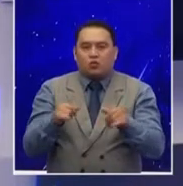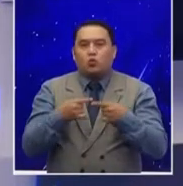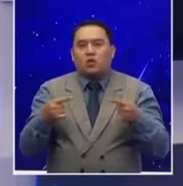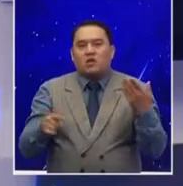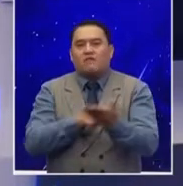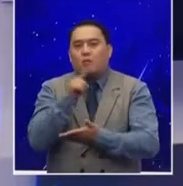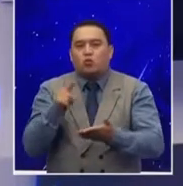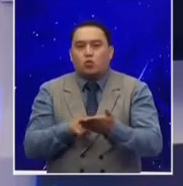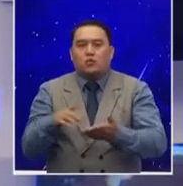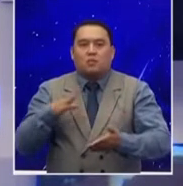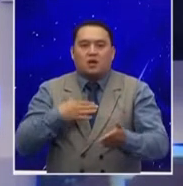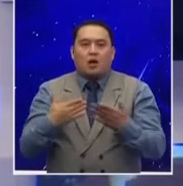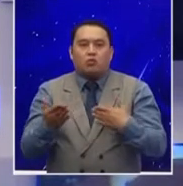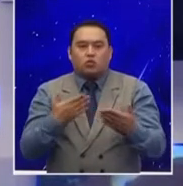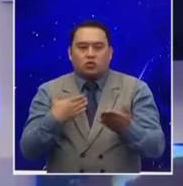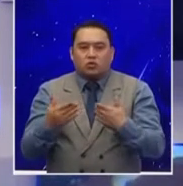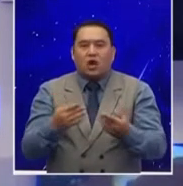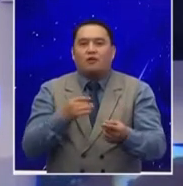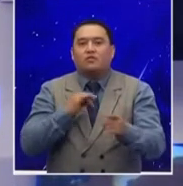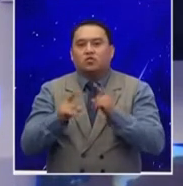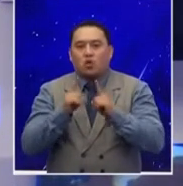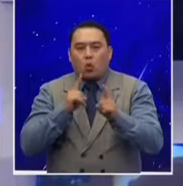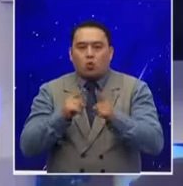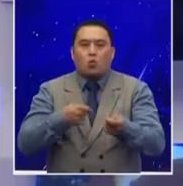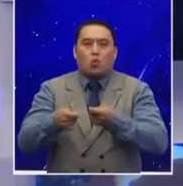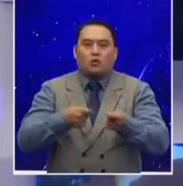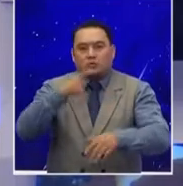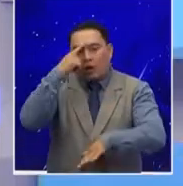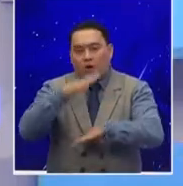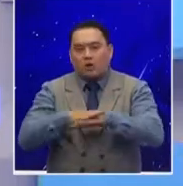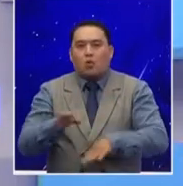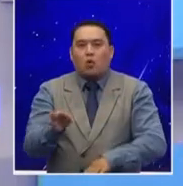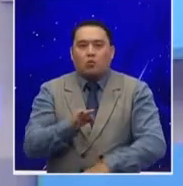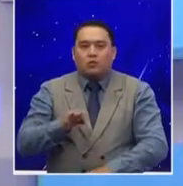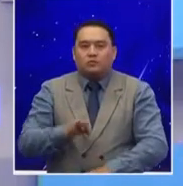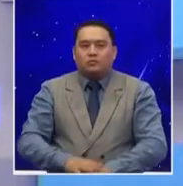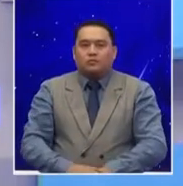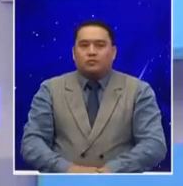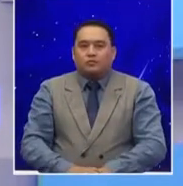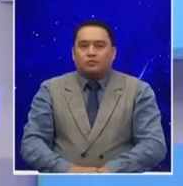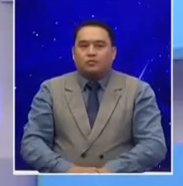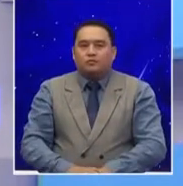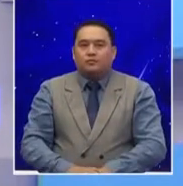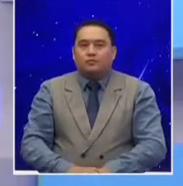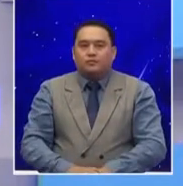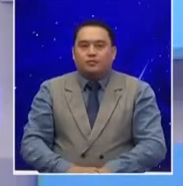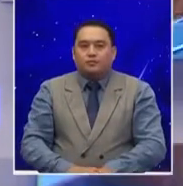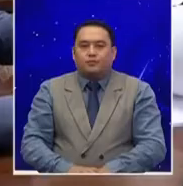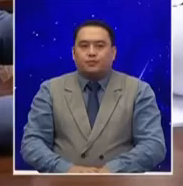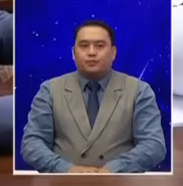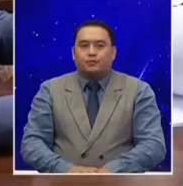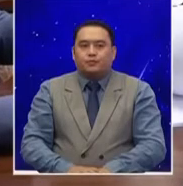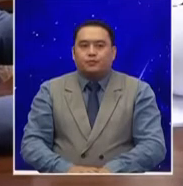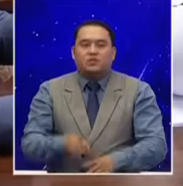другие вопросы были обсуждены на селекторном совещании под руководством заместителя акима области Серика Турдалиева.